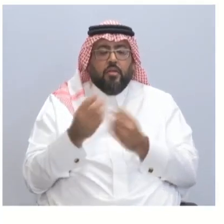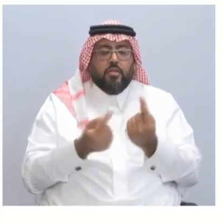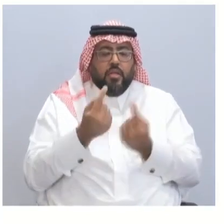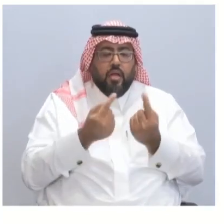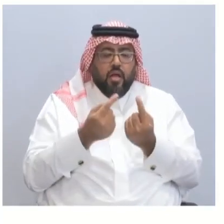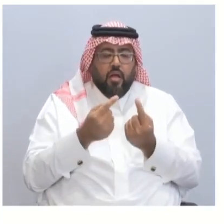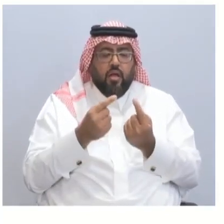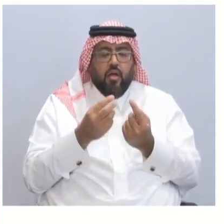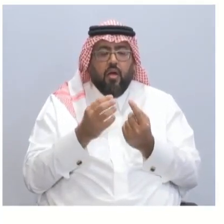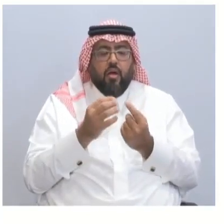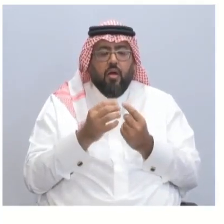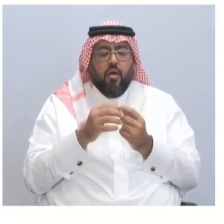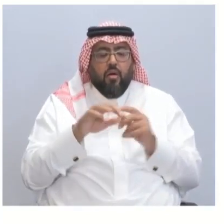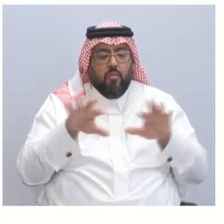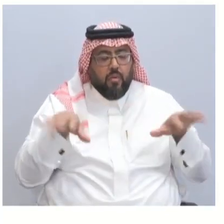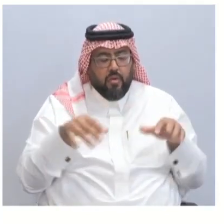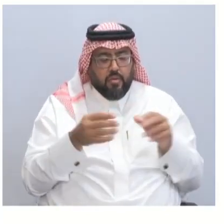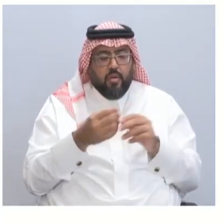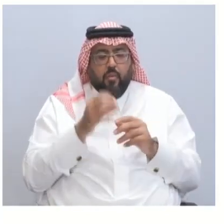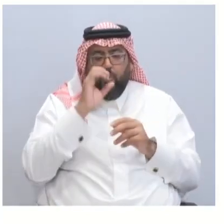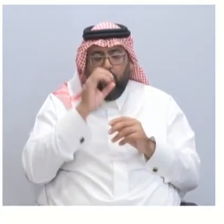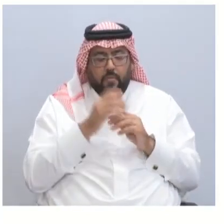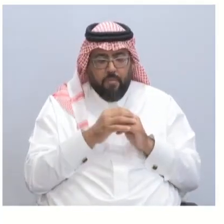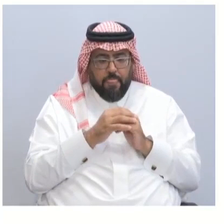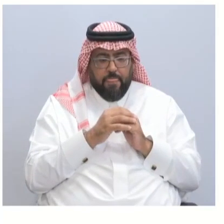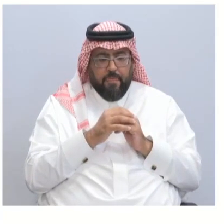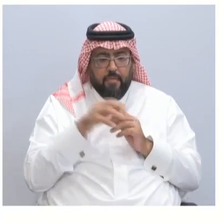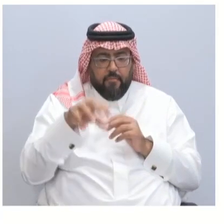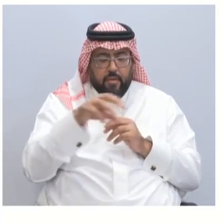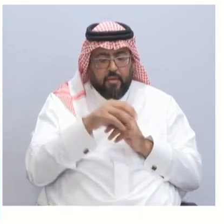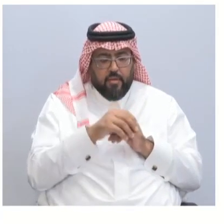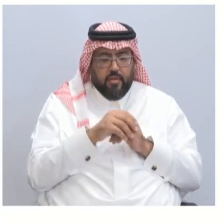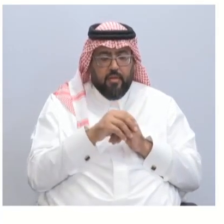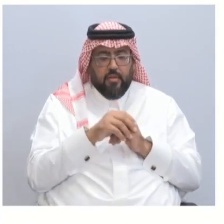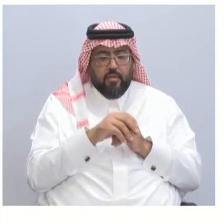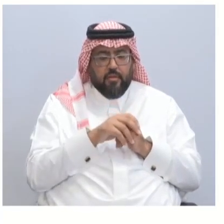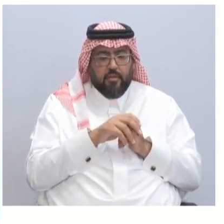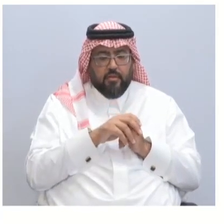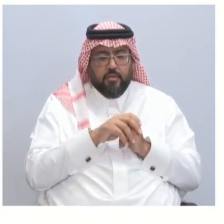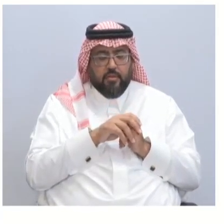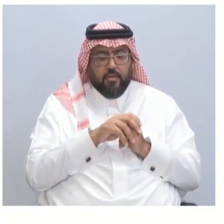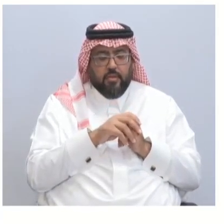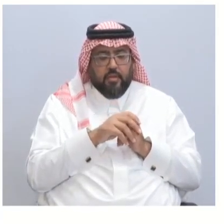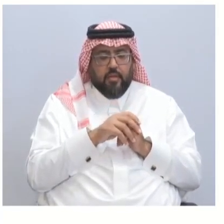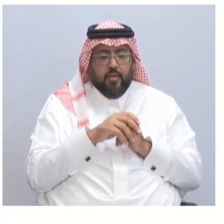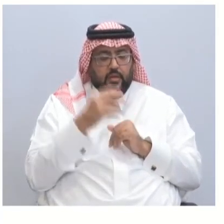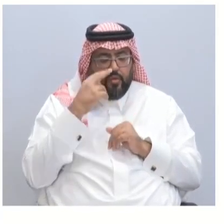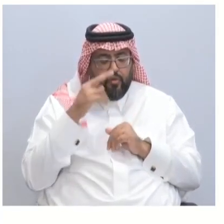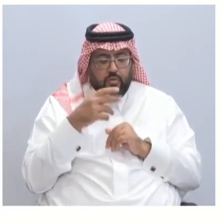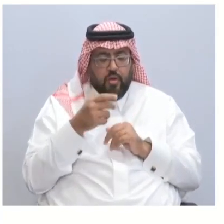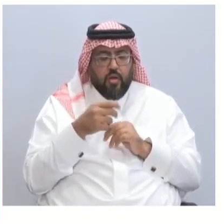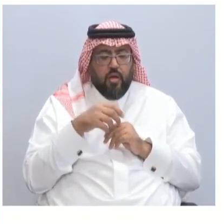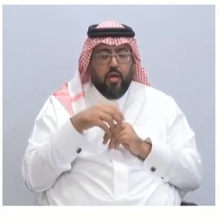الغنيه بالمياه هذه المناطق الداخليه اعتمدوا على رعي الابل